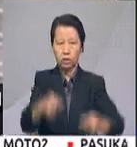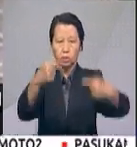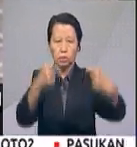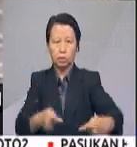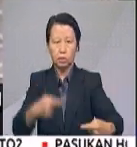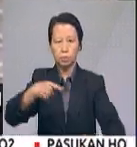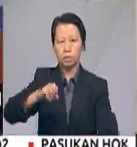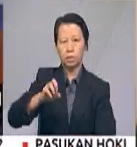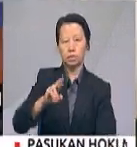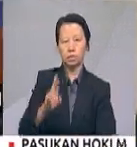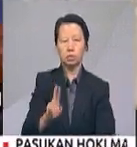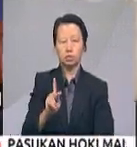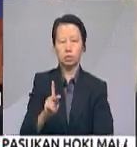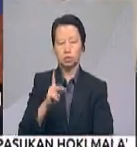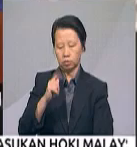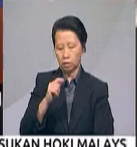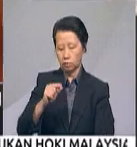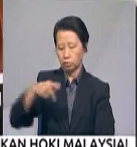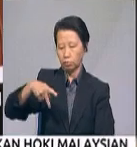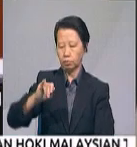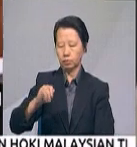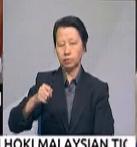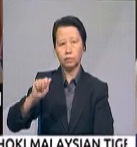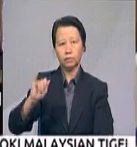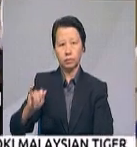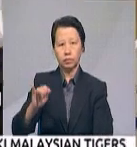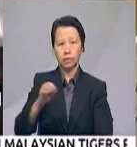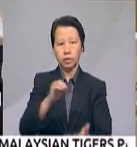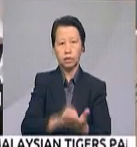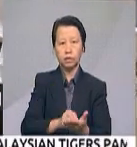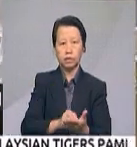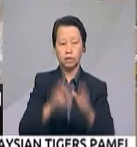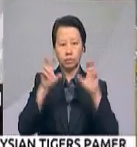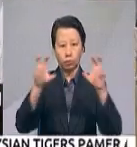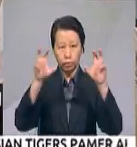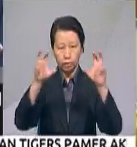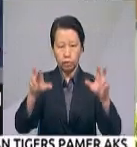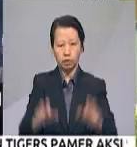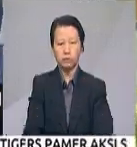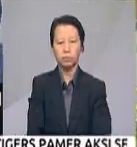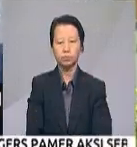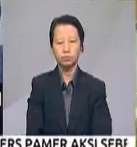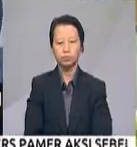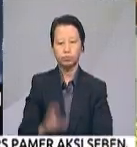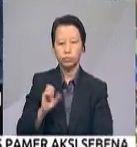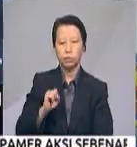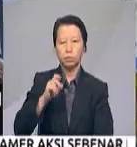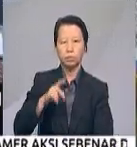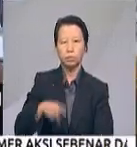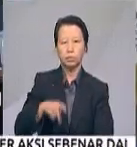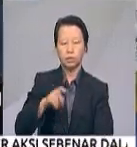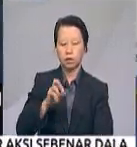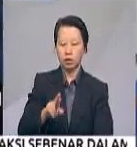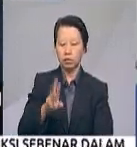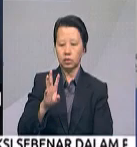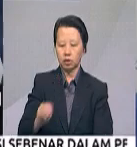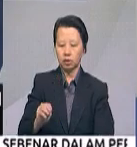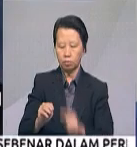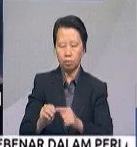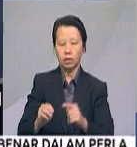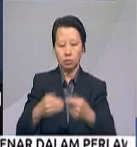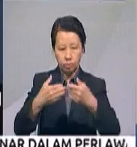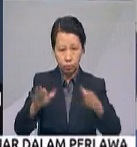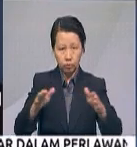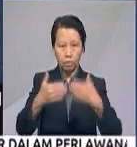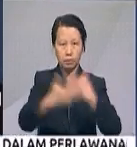PRK Parlimen Tanjung Piai di Dewan Jubli Intan Sultan Ibrahim, Pontian. Suruhanjaya Pencegahan Rasuah Malaysia SPRM juga